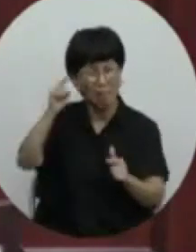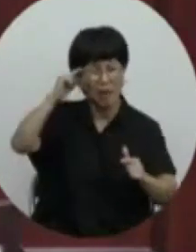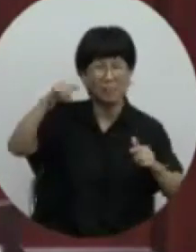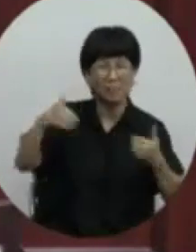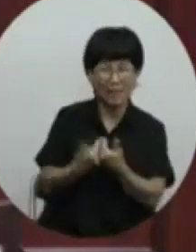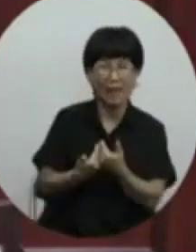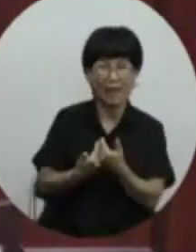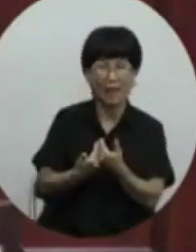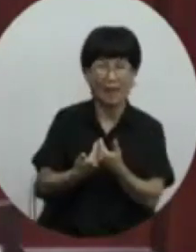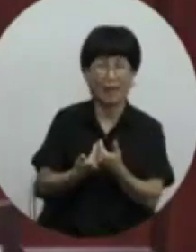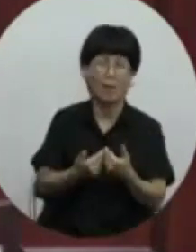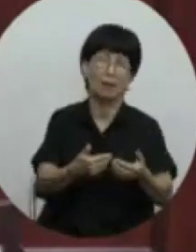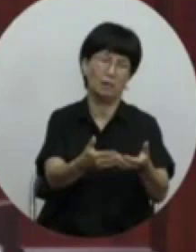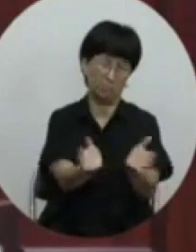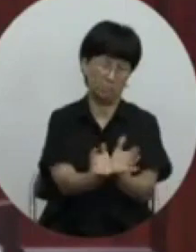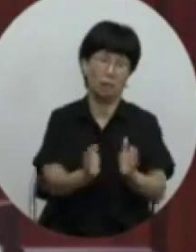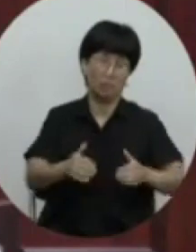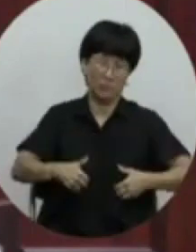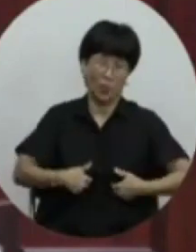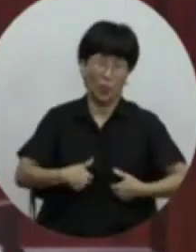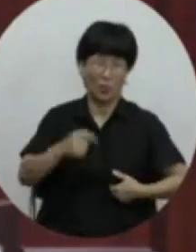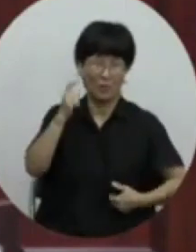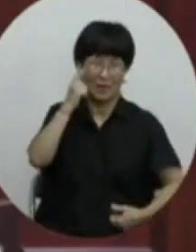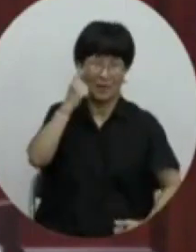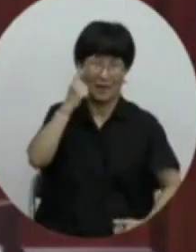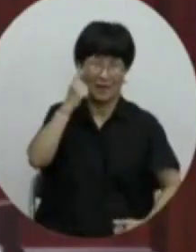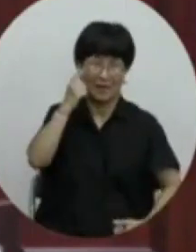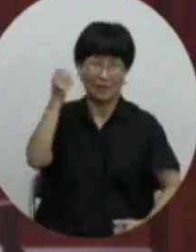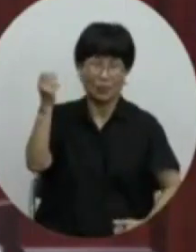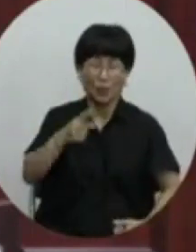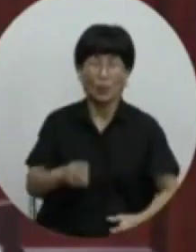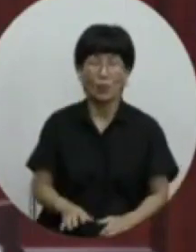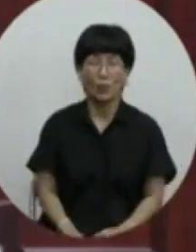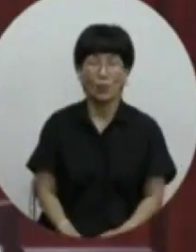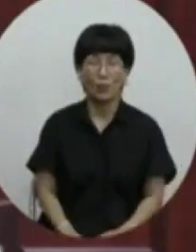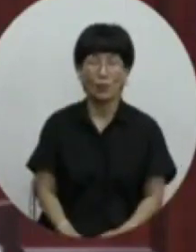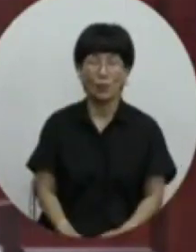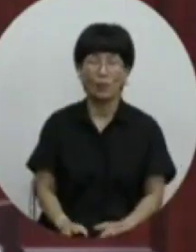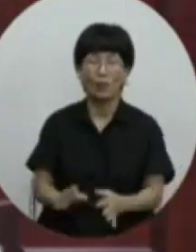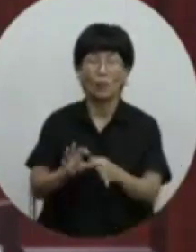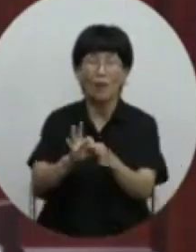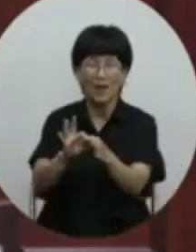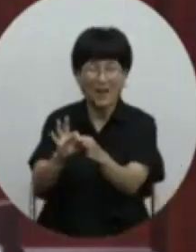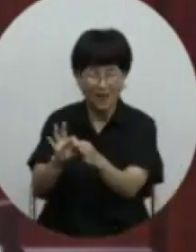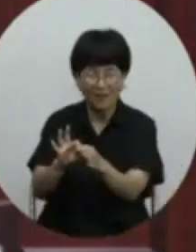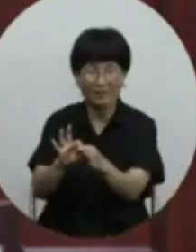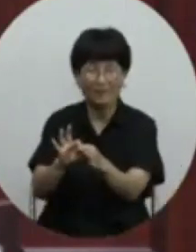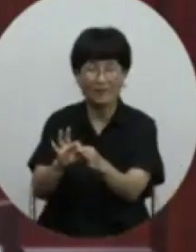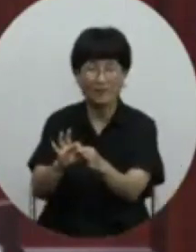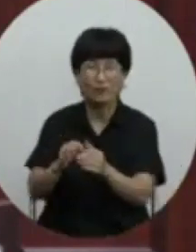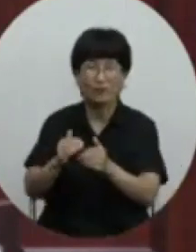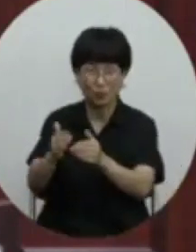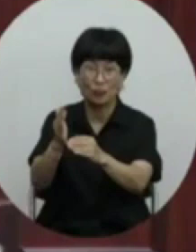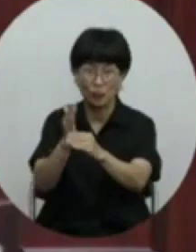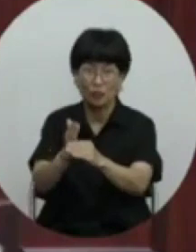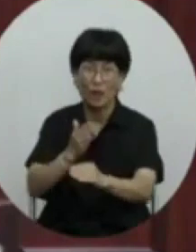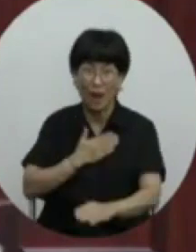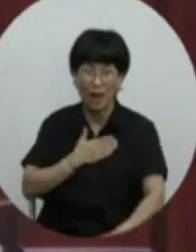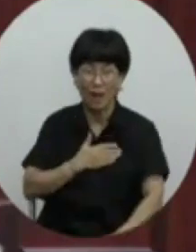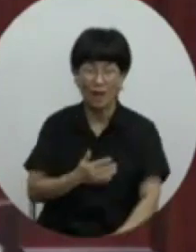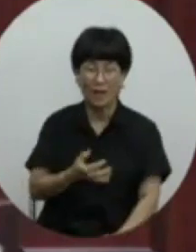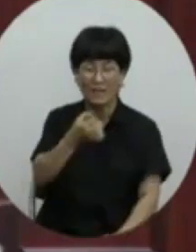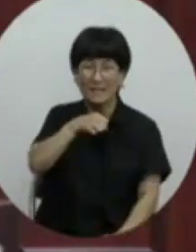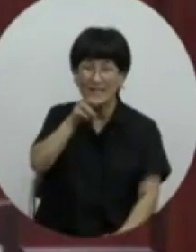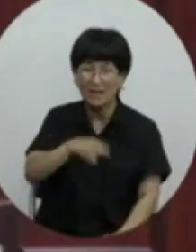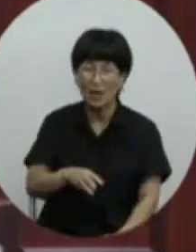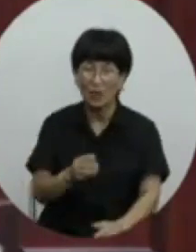극부가 만들어져야 하고 그에 따른 협약서가 만들어진 바 있습니다. 이천